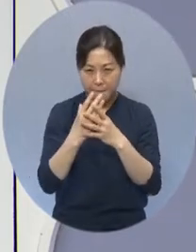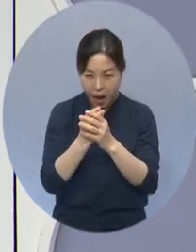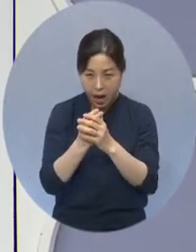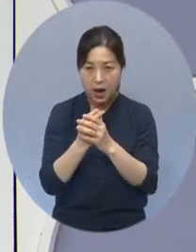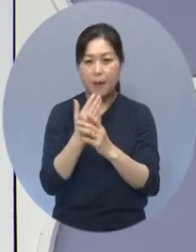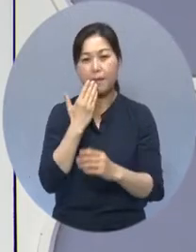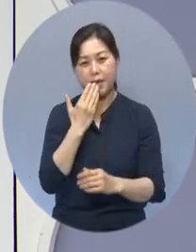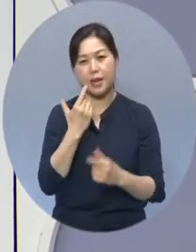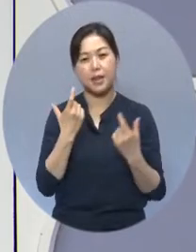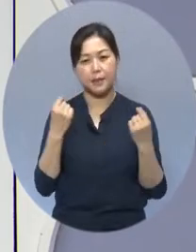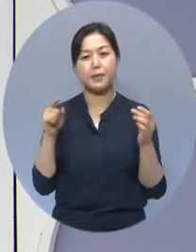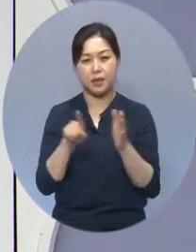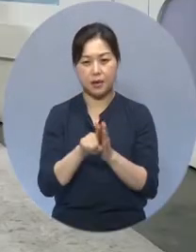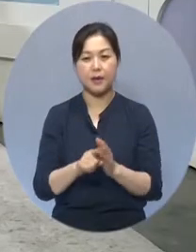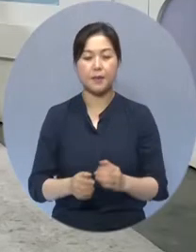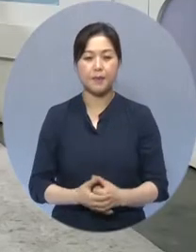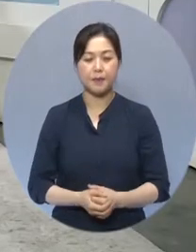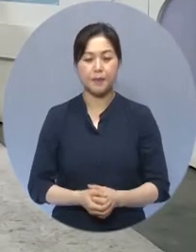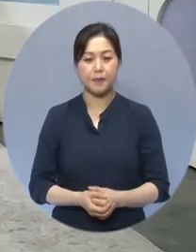합니다. 네.